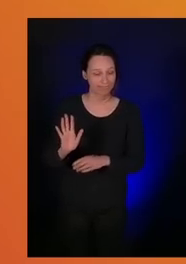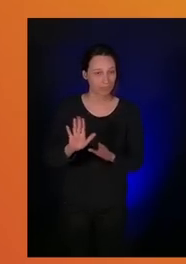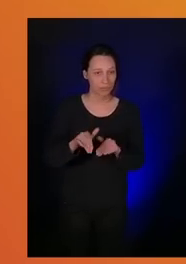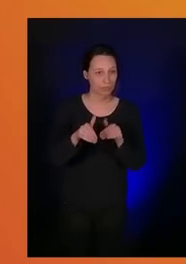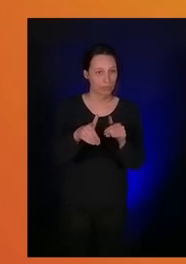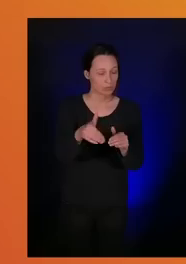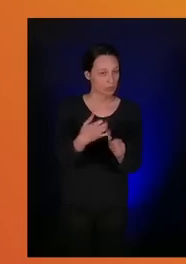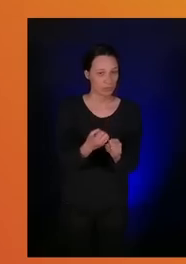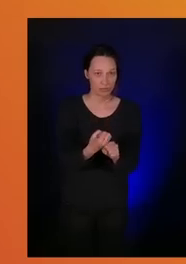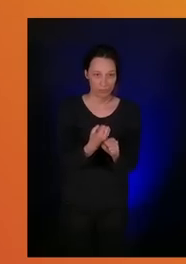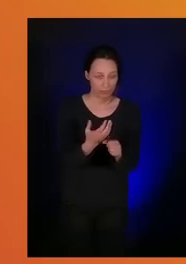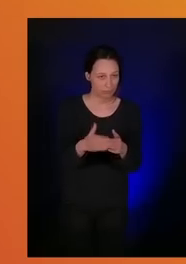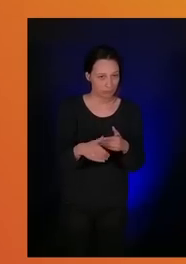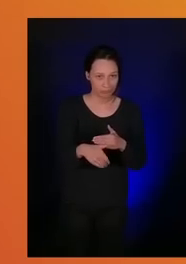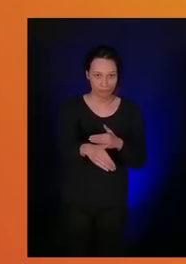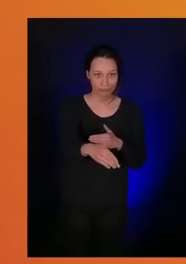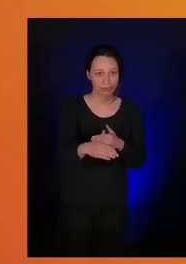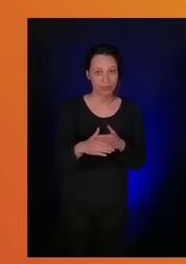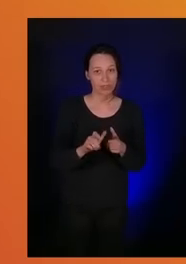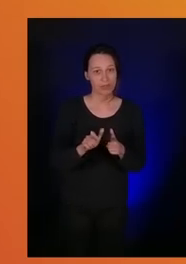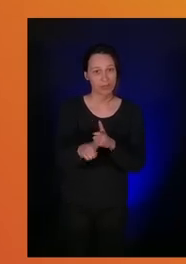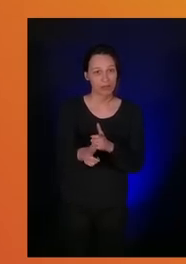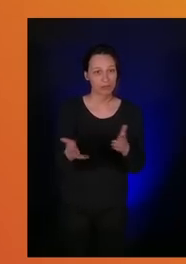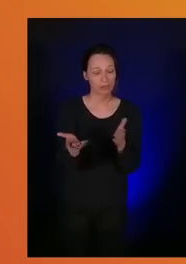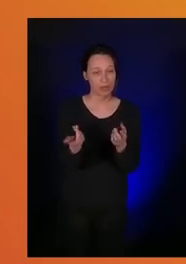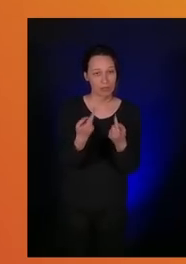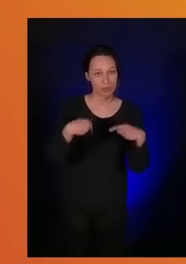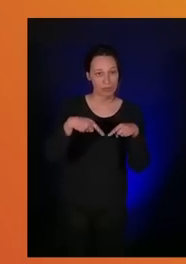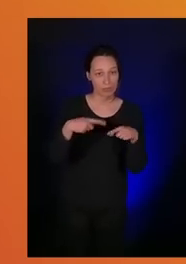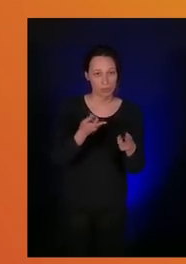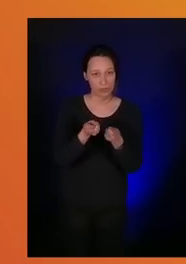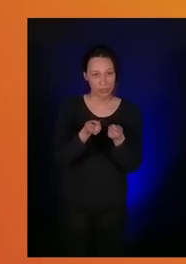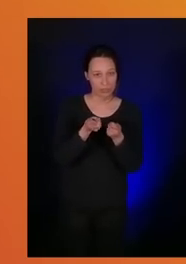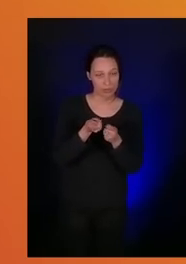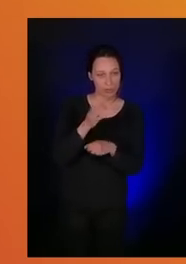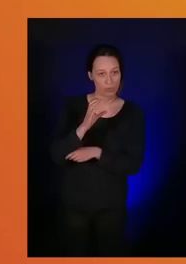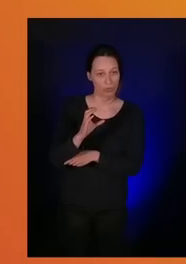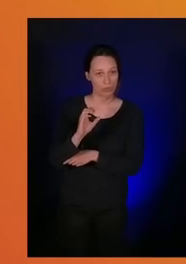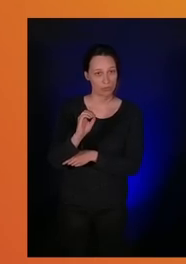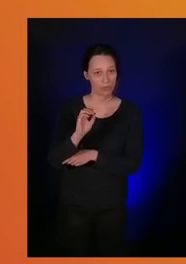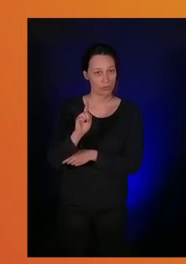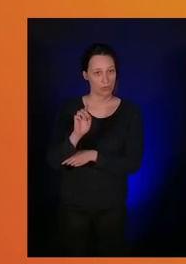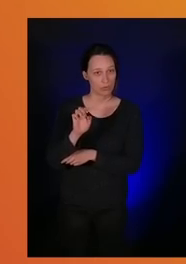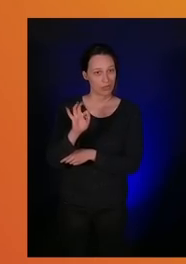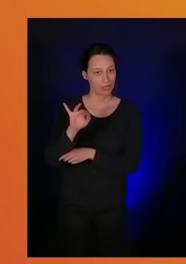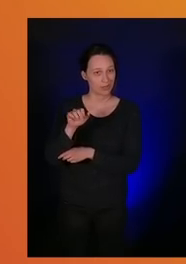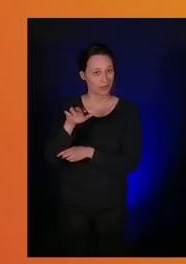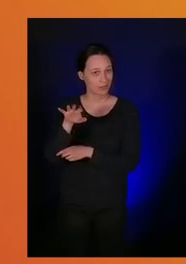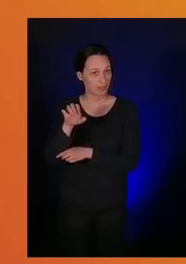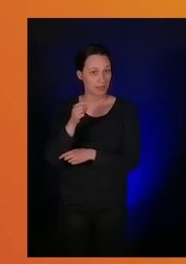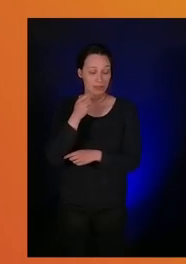avec le comité de gestion de Cogetiz. Donc, on reste bien dans la salle, les camarades.